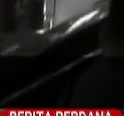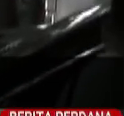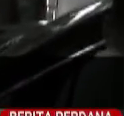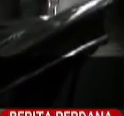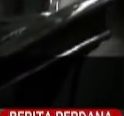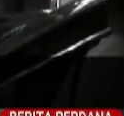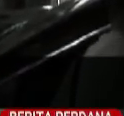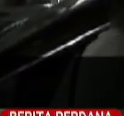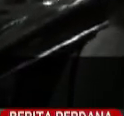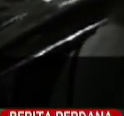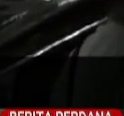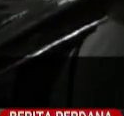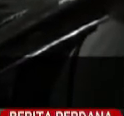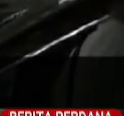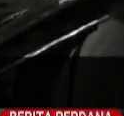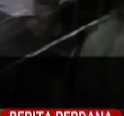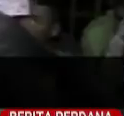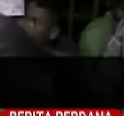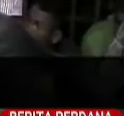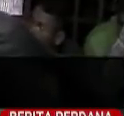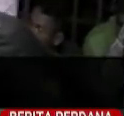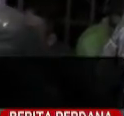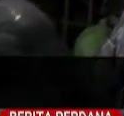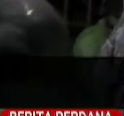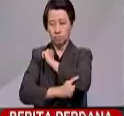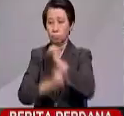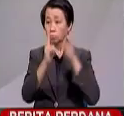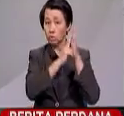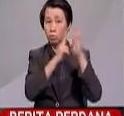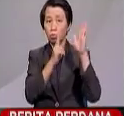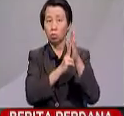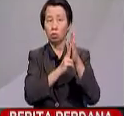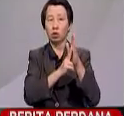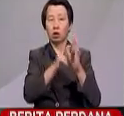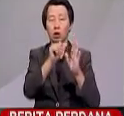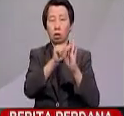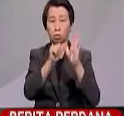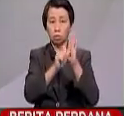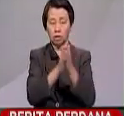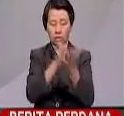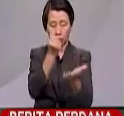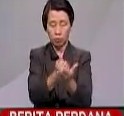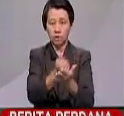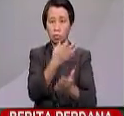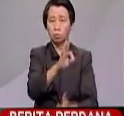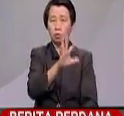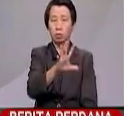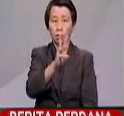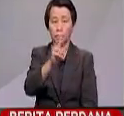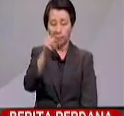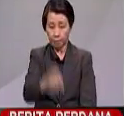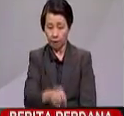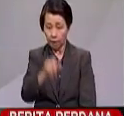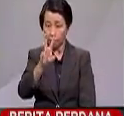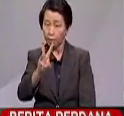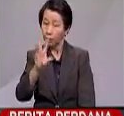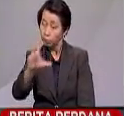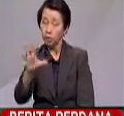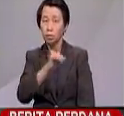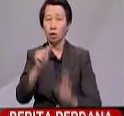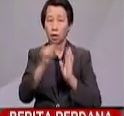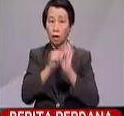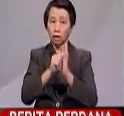asing tersebut. Kesemuanya boleh diambil tindakan perundangan di bawah Akta Immigration 1956 Palang 63 serta